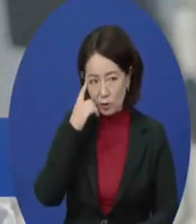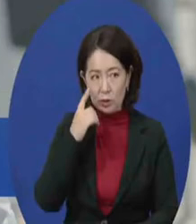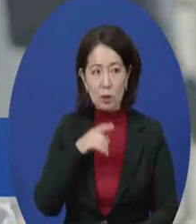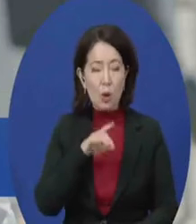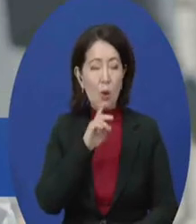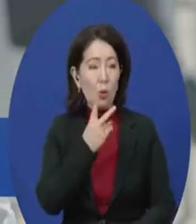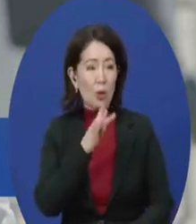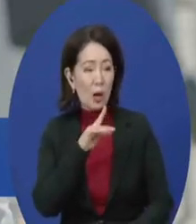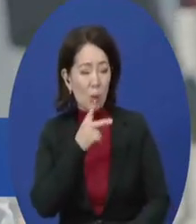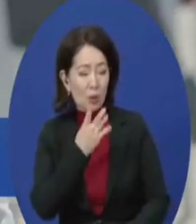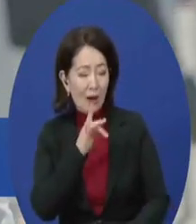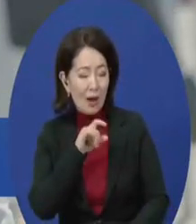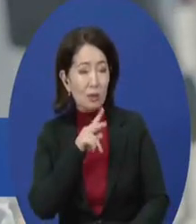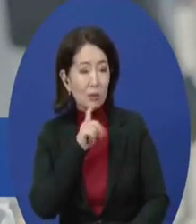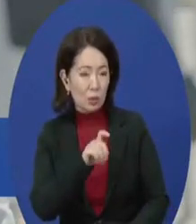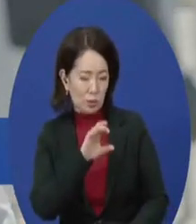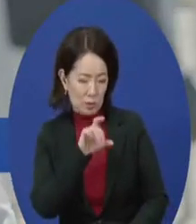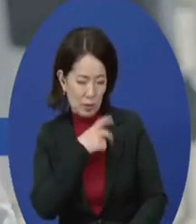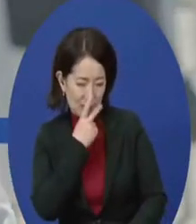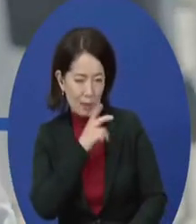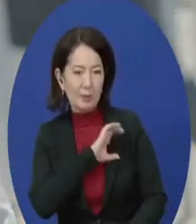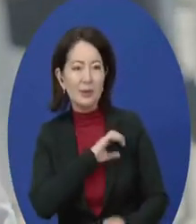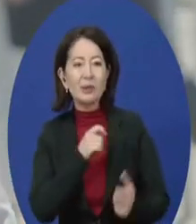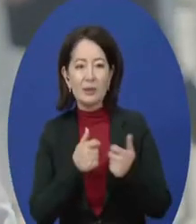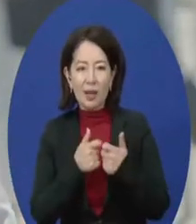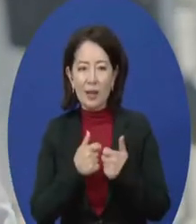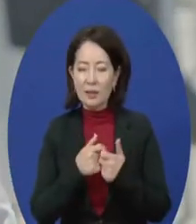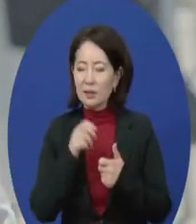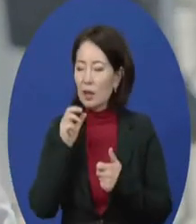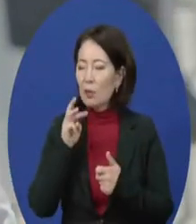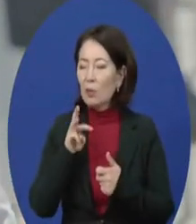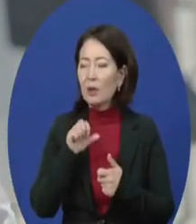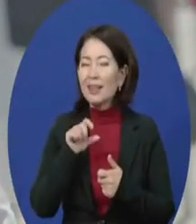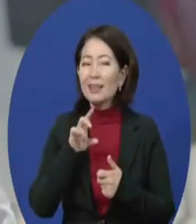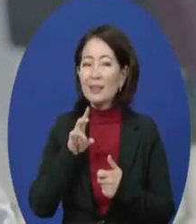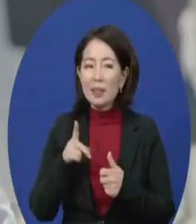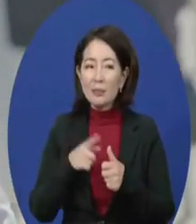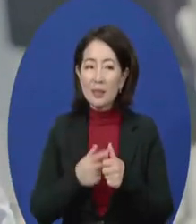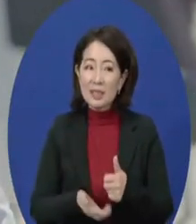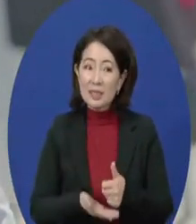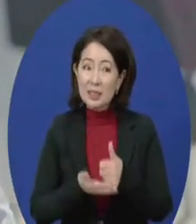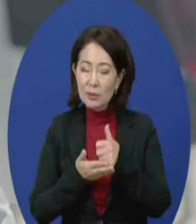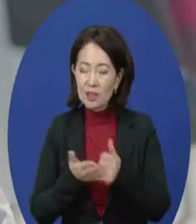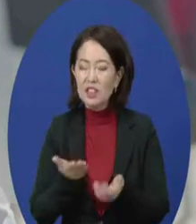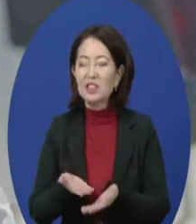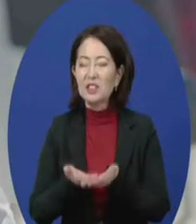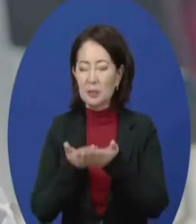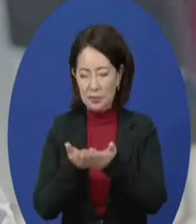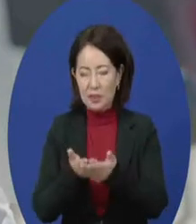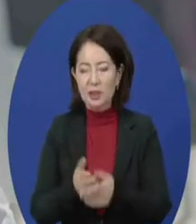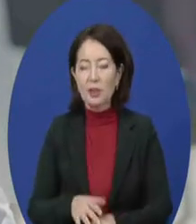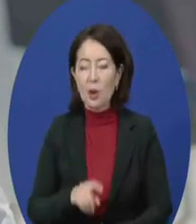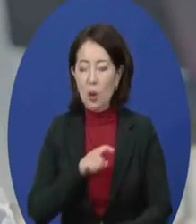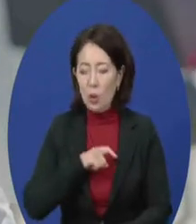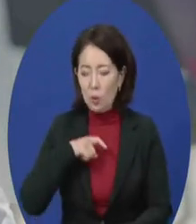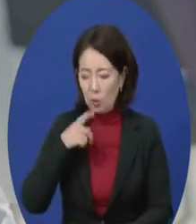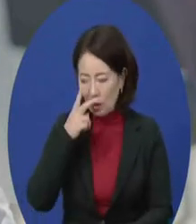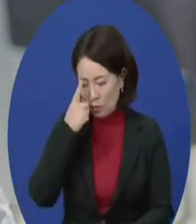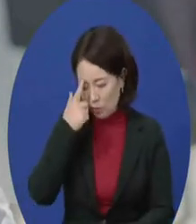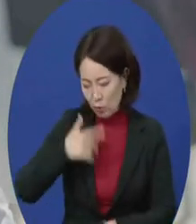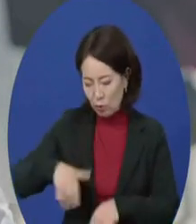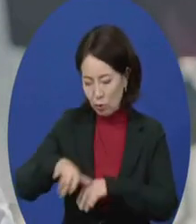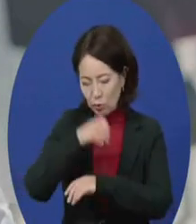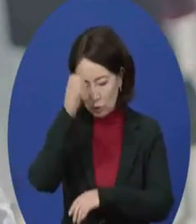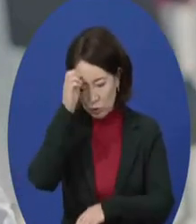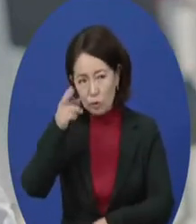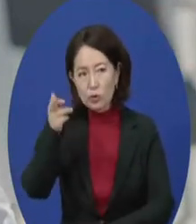маань хувь хүнийхээ хувьд маш их таалагдж байгаа. Ардын намаас нэр дэвшиж байгаа хөрөлсөхийгээ дэмжиж байгаа хувь хүнийхээ хувьд Монгол